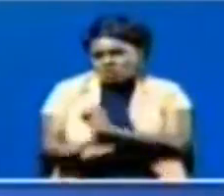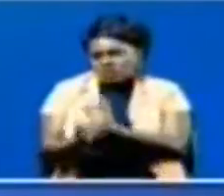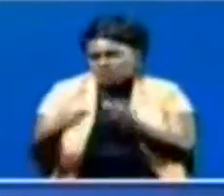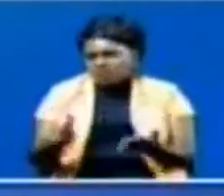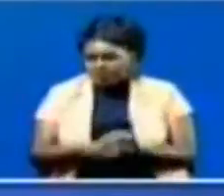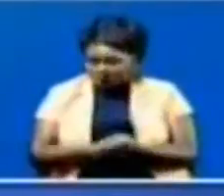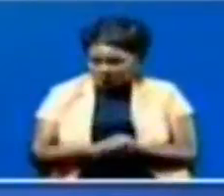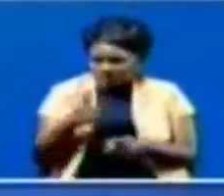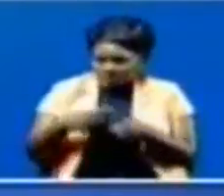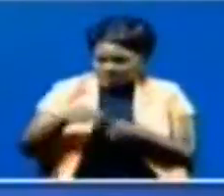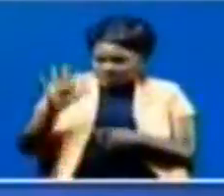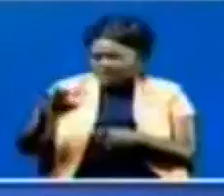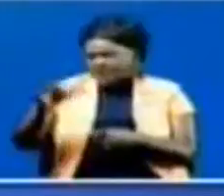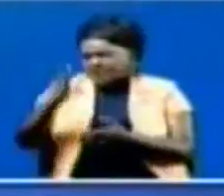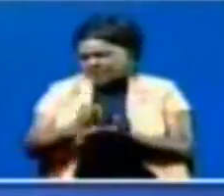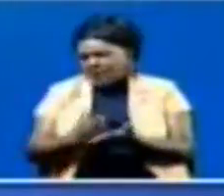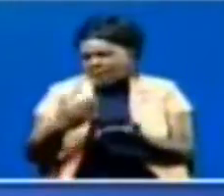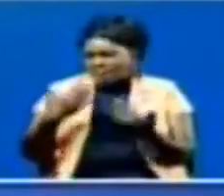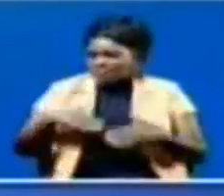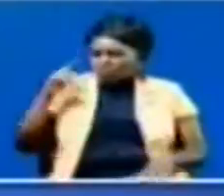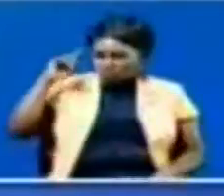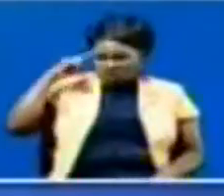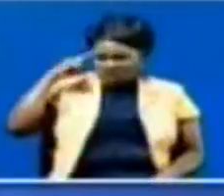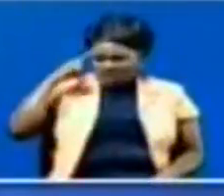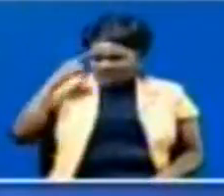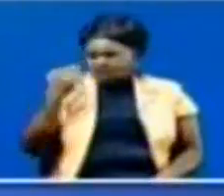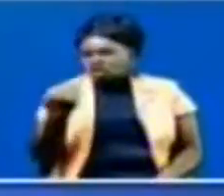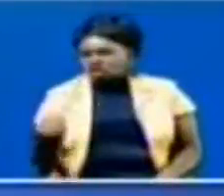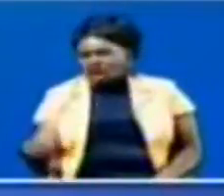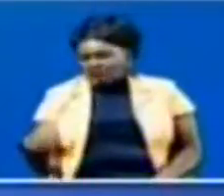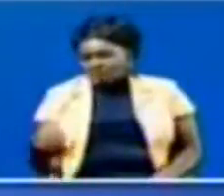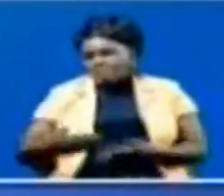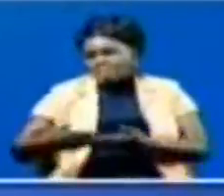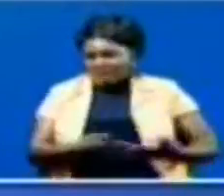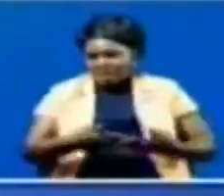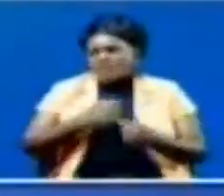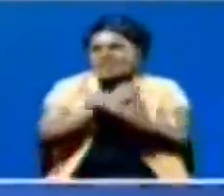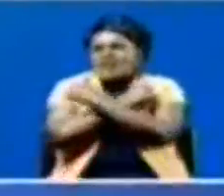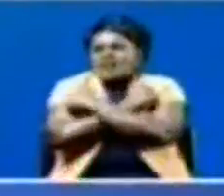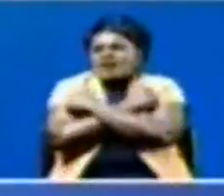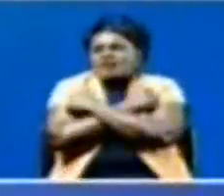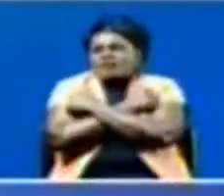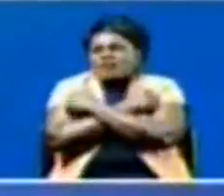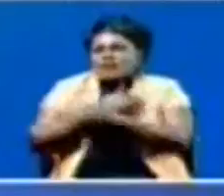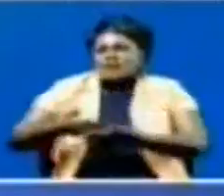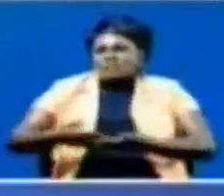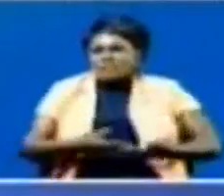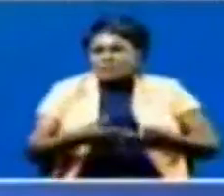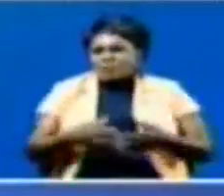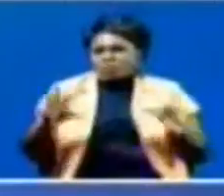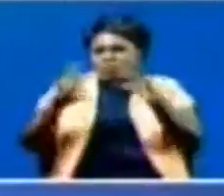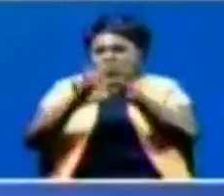sababu sijui watu wengine ni kama kupata mtoto ndio mapenzi. Kazi, hebu wazungumzie. Mtoto anashikilia